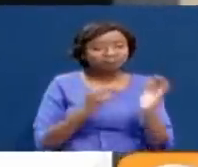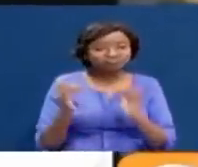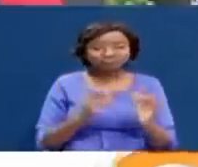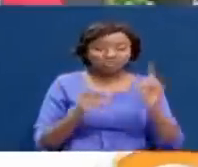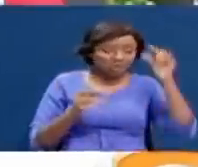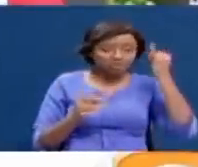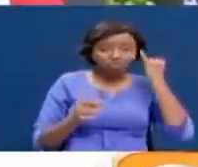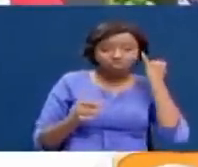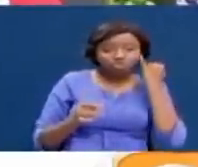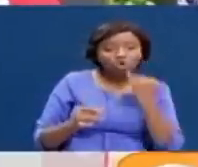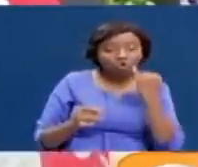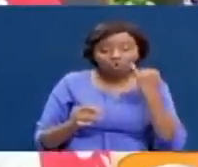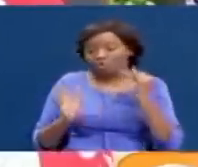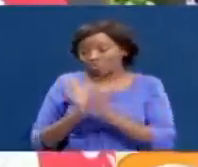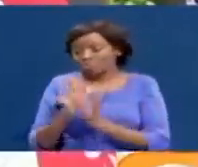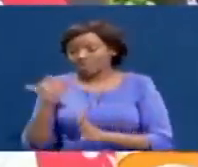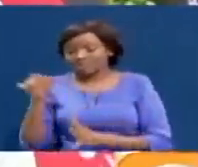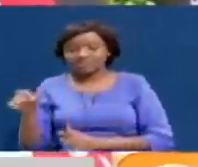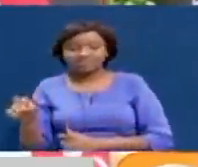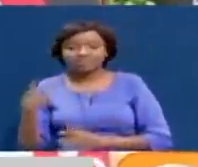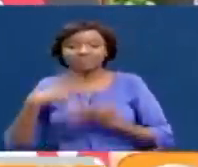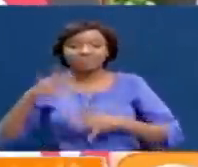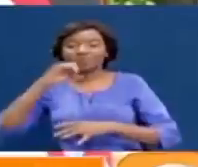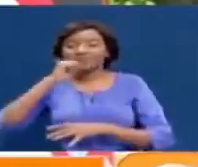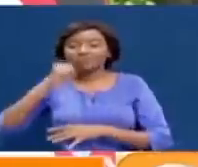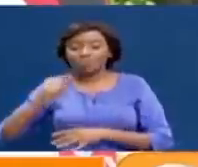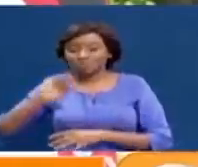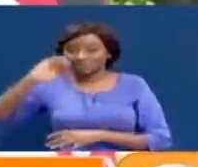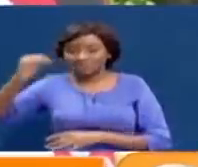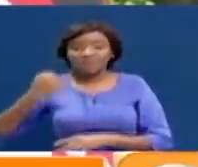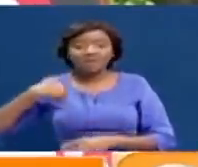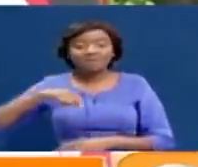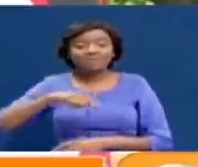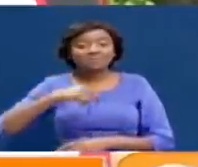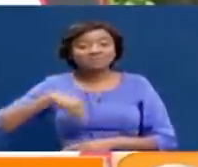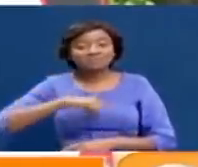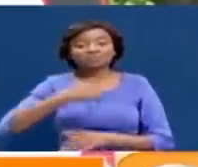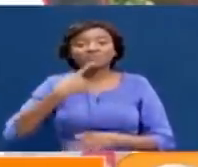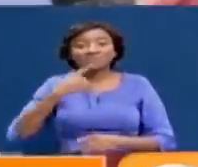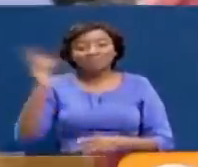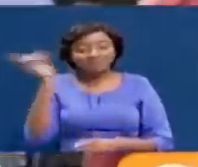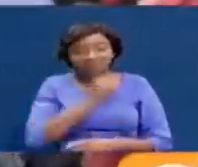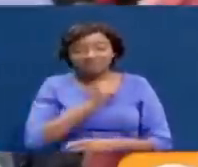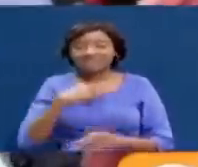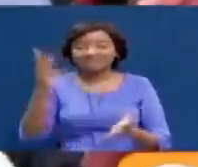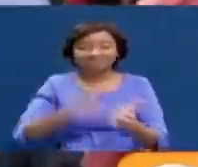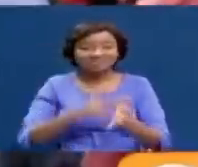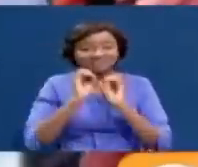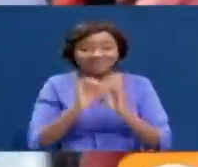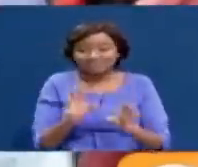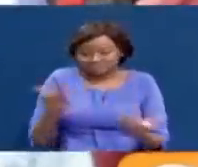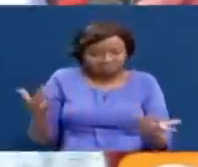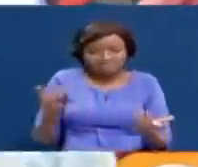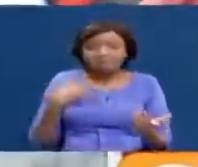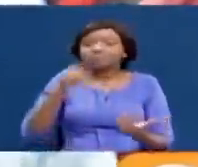Old Town. Tumekuja kusema leo na hatutarudia. Mutapimwa, my friend. Mimi sina mgonjwa, unapima